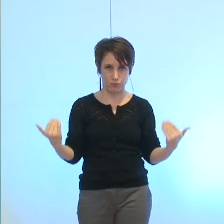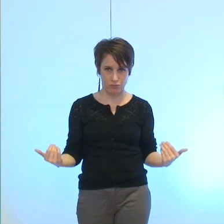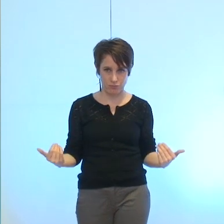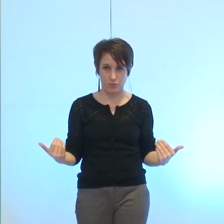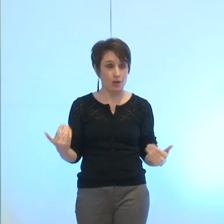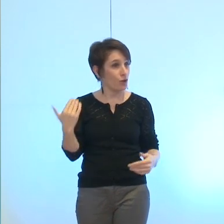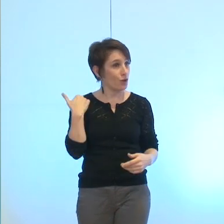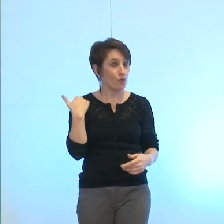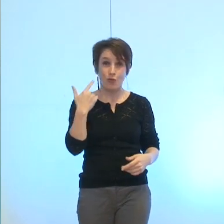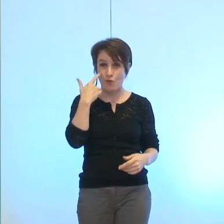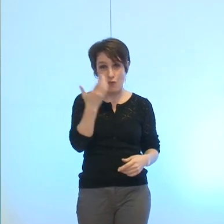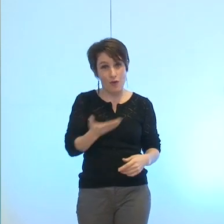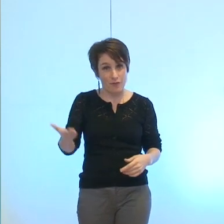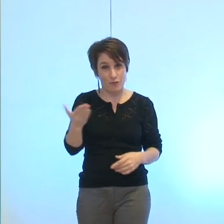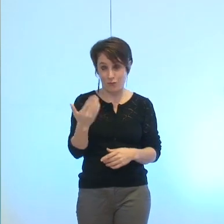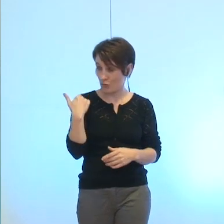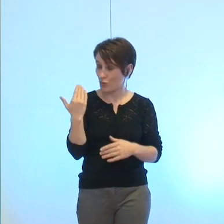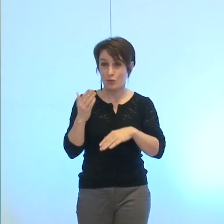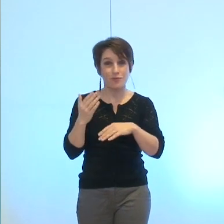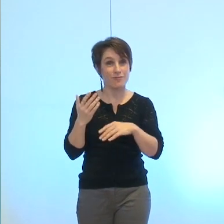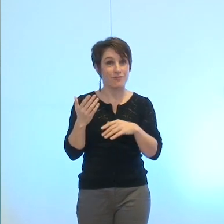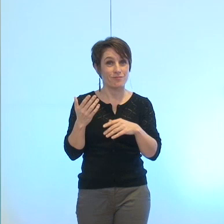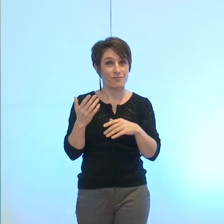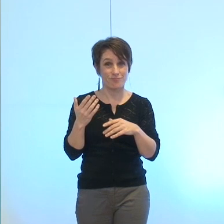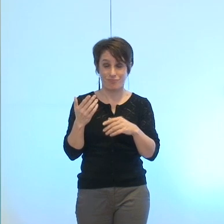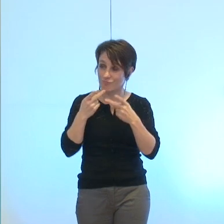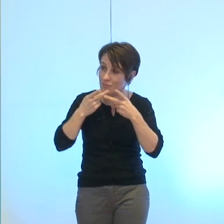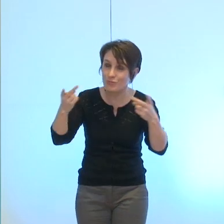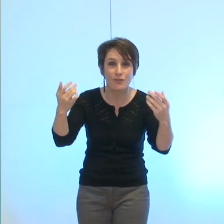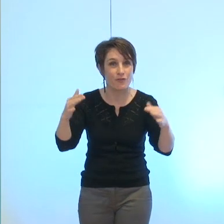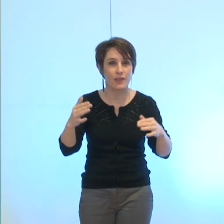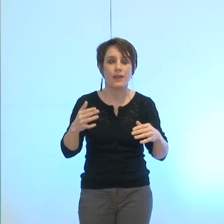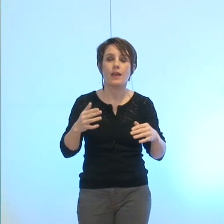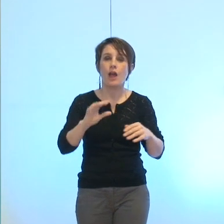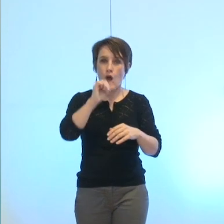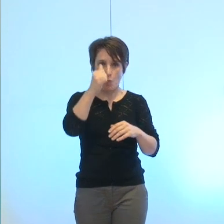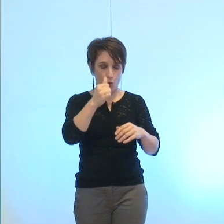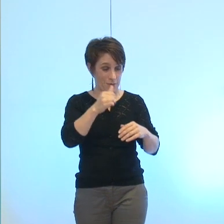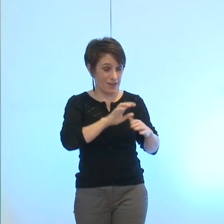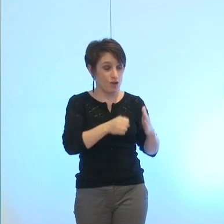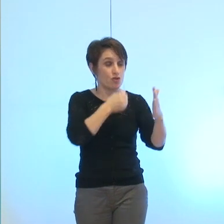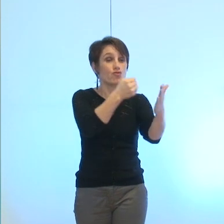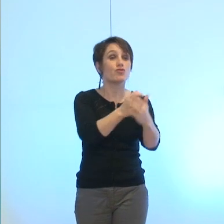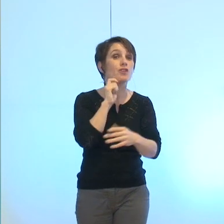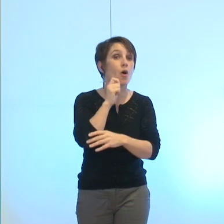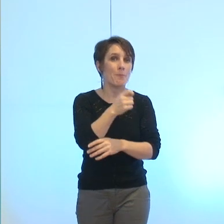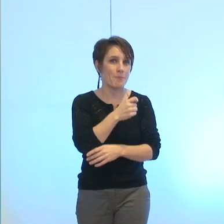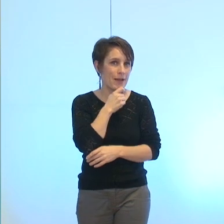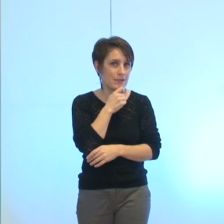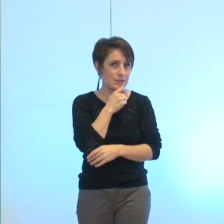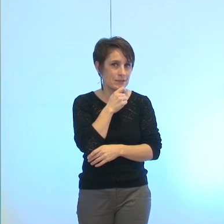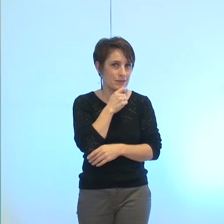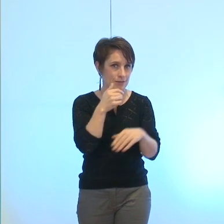semaine ce démontage s'effectuera en deux temps premièrement jusqu'au mois de mars dans le cadre de